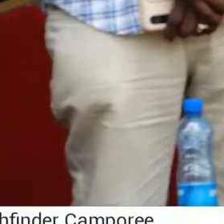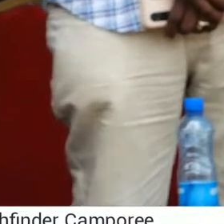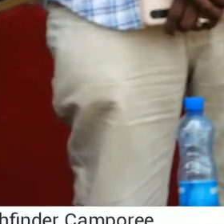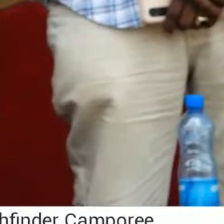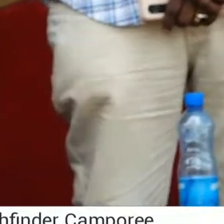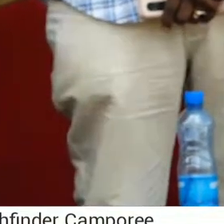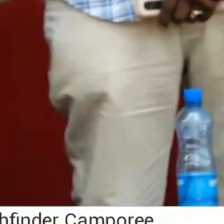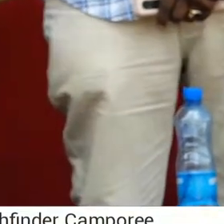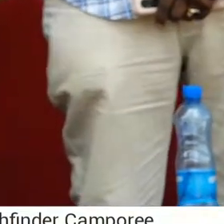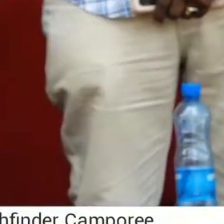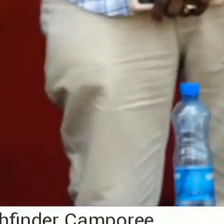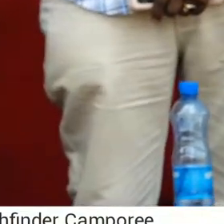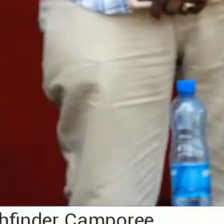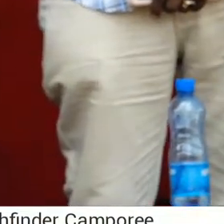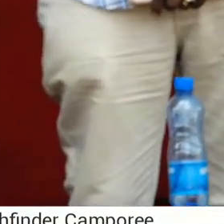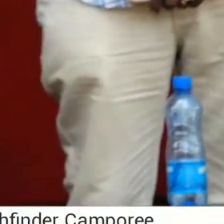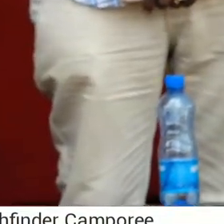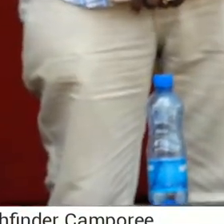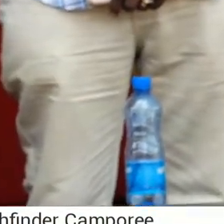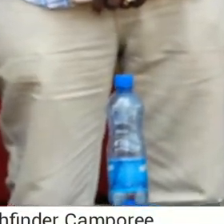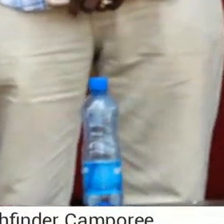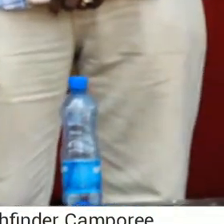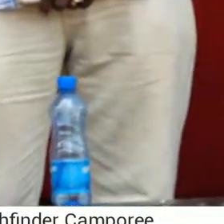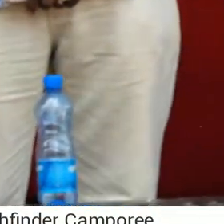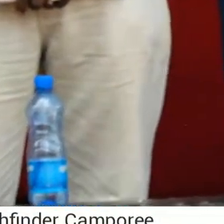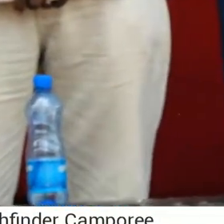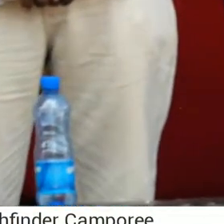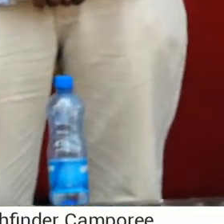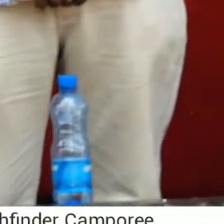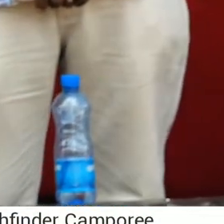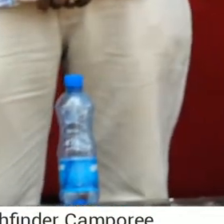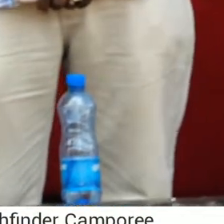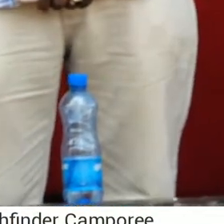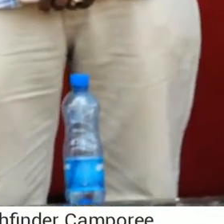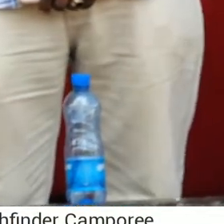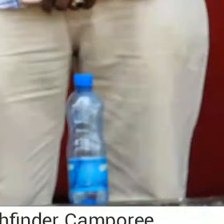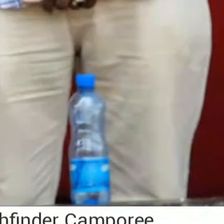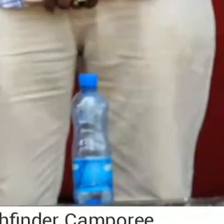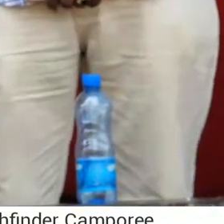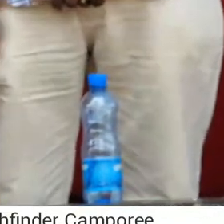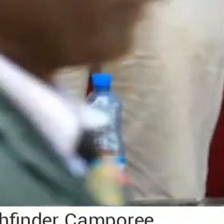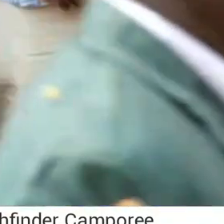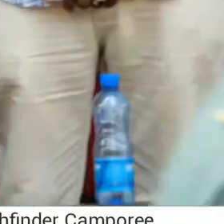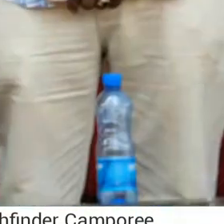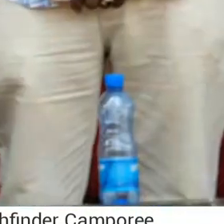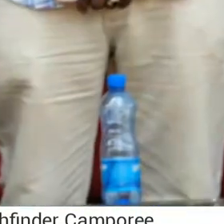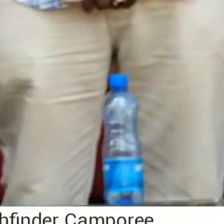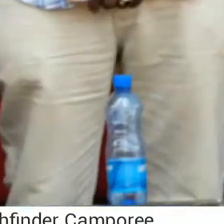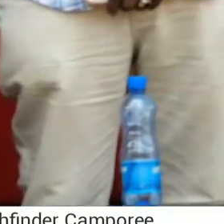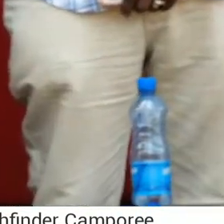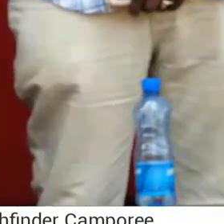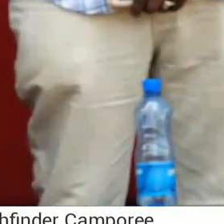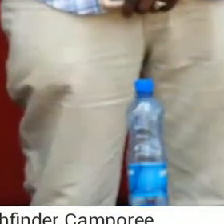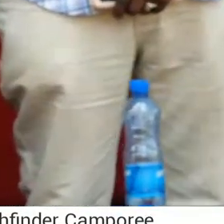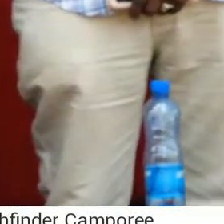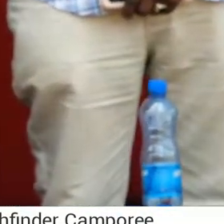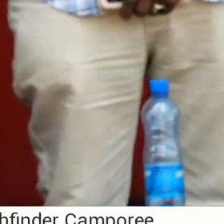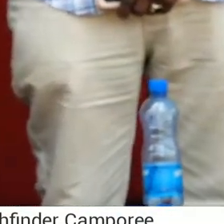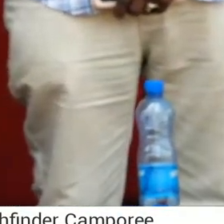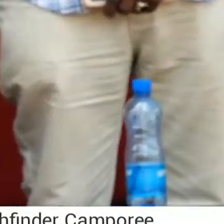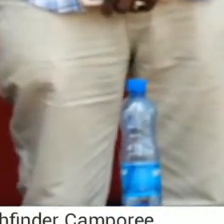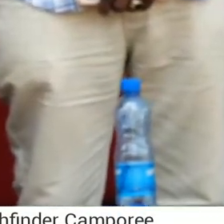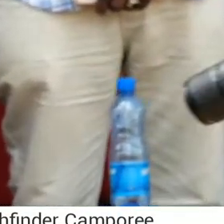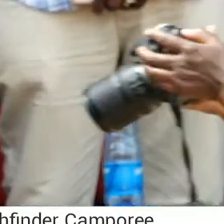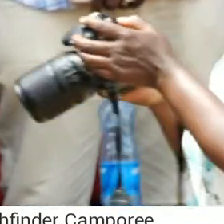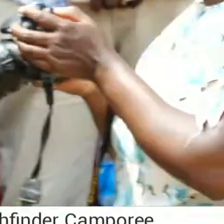Nitatoa nini kwanza vyote vyako, upendo wako